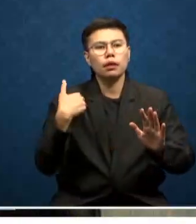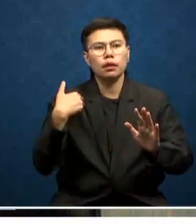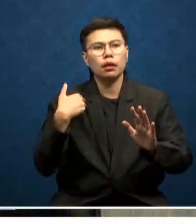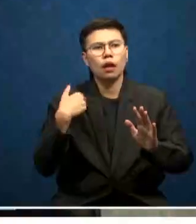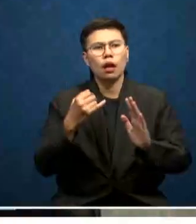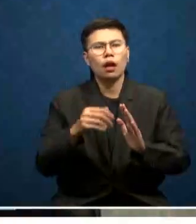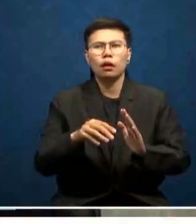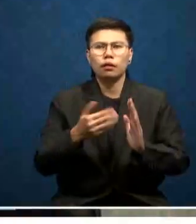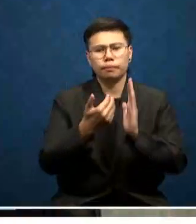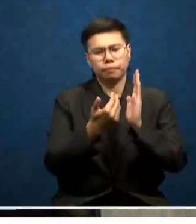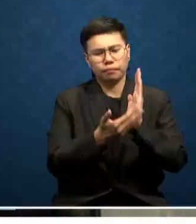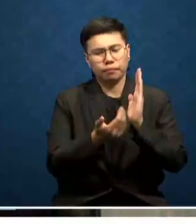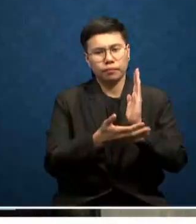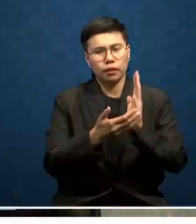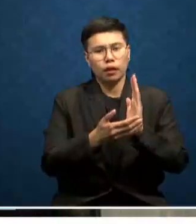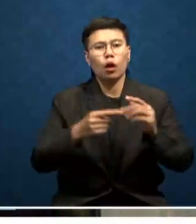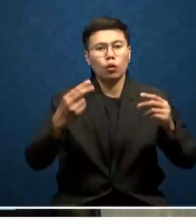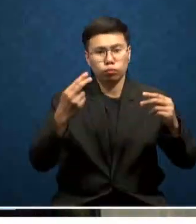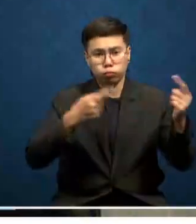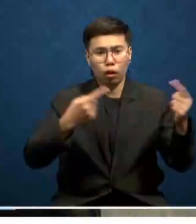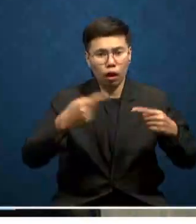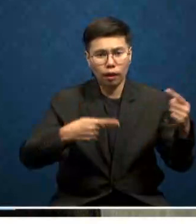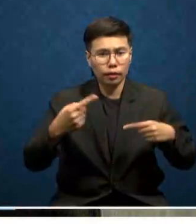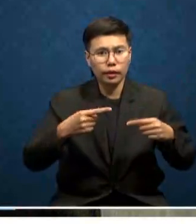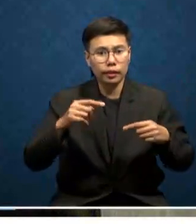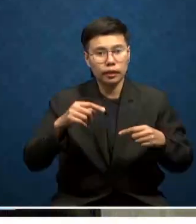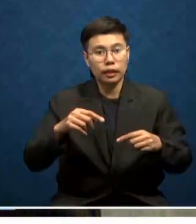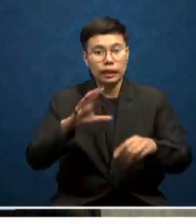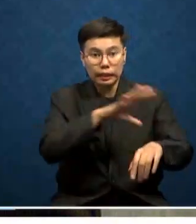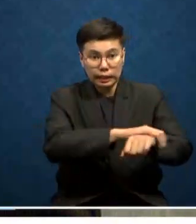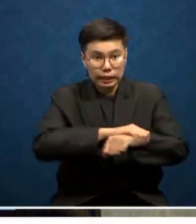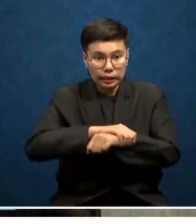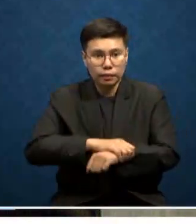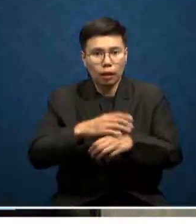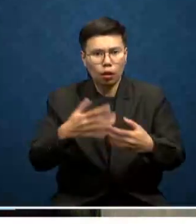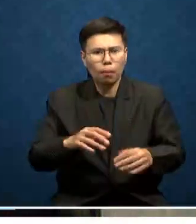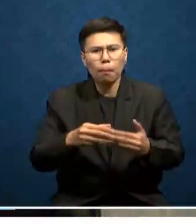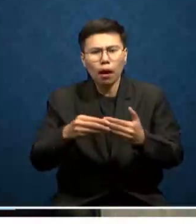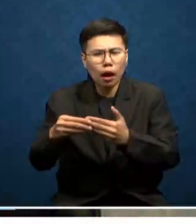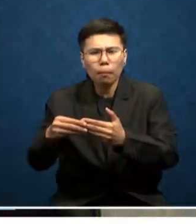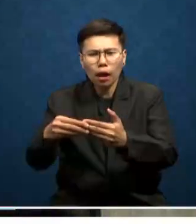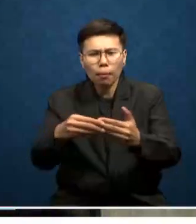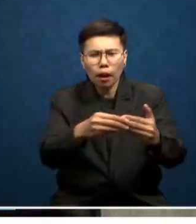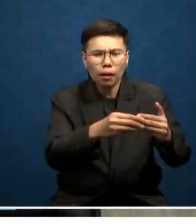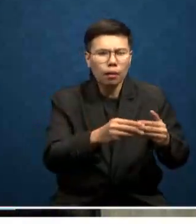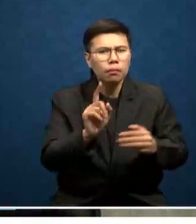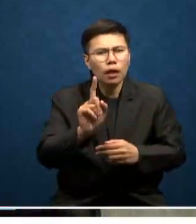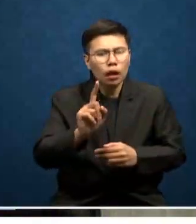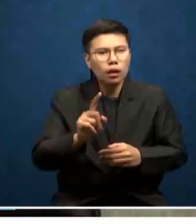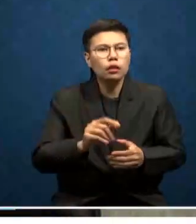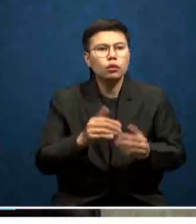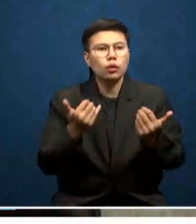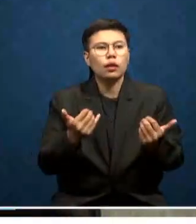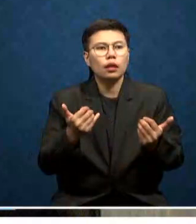หนึ่งทางภาคตะวันออกก็เถียงกันที่ว่าเมื่อจับกุมตัวแล้วบอกพาไปนู่นพาไปนี่พาไปทั่วไปหมดเราบอกช่ว